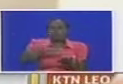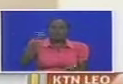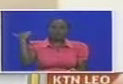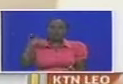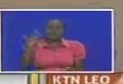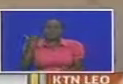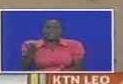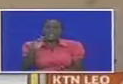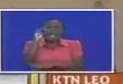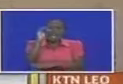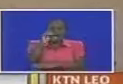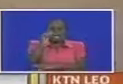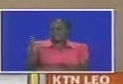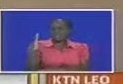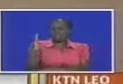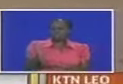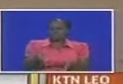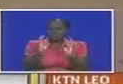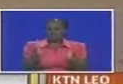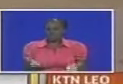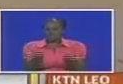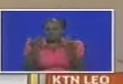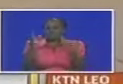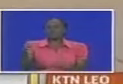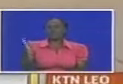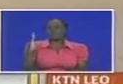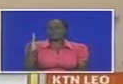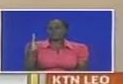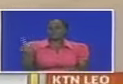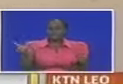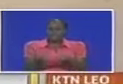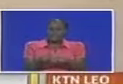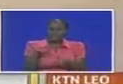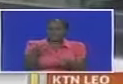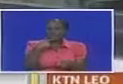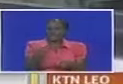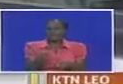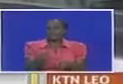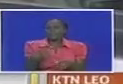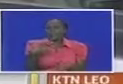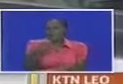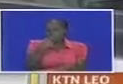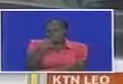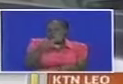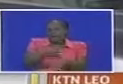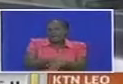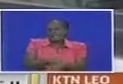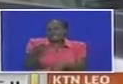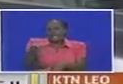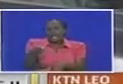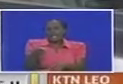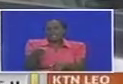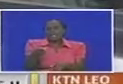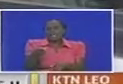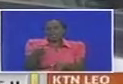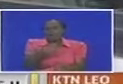na kuomba walinda usalama kuimarisha usalama wa eneo hilo. Mlinzi aliyejeruhiwa anapokea matibabu katika chumba cha wagonjwa mahututi